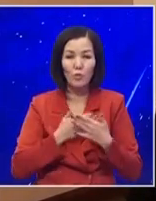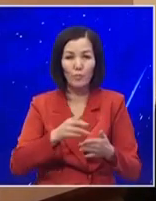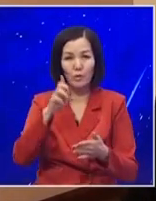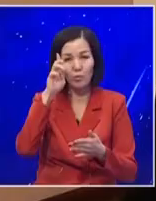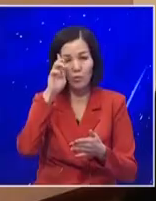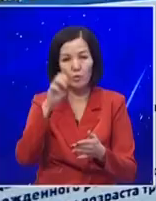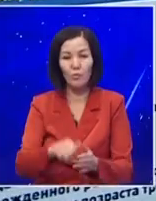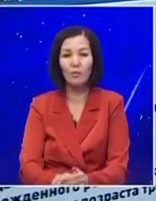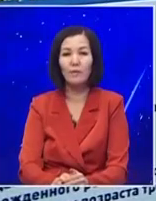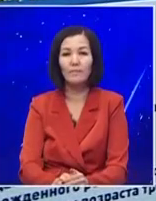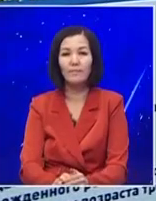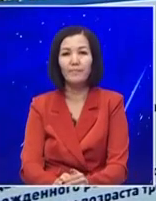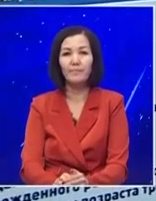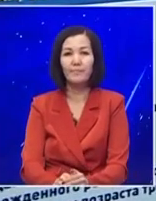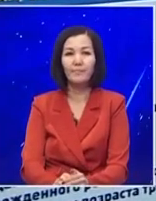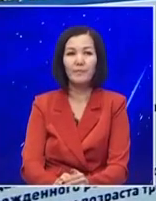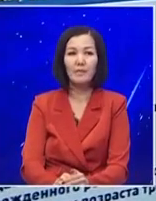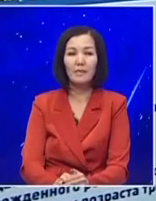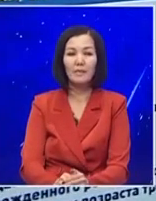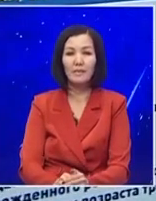нашу страну.